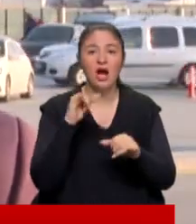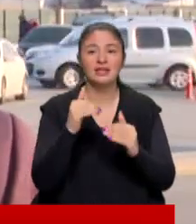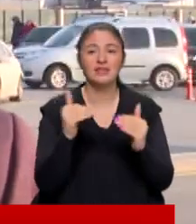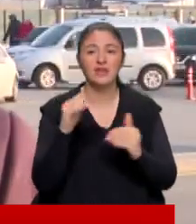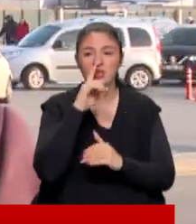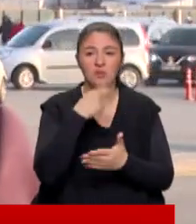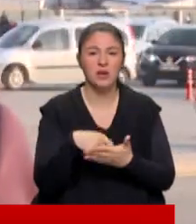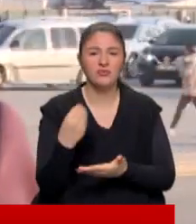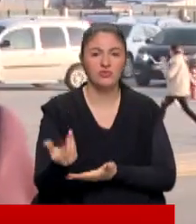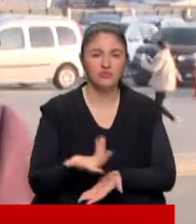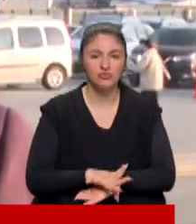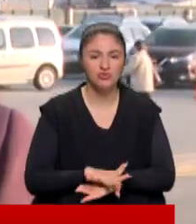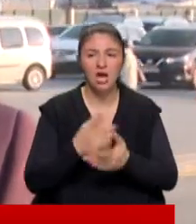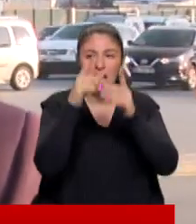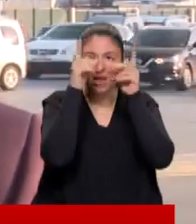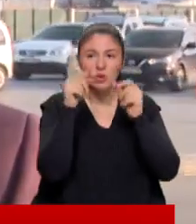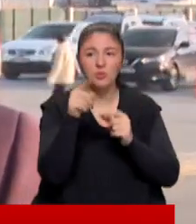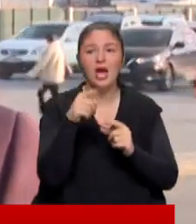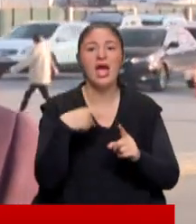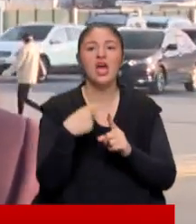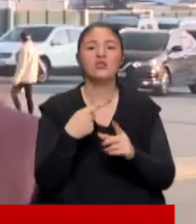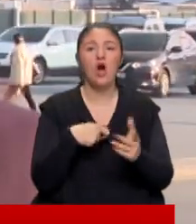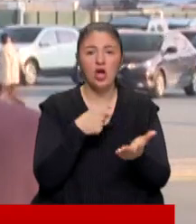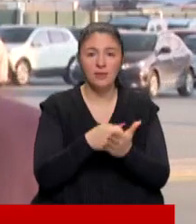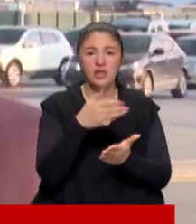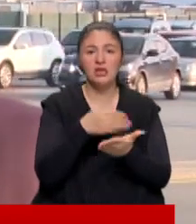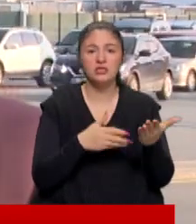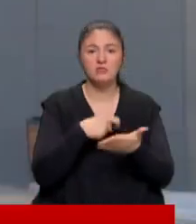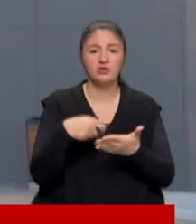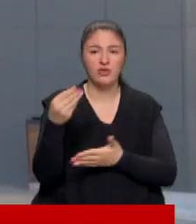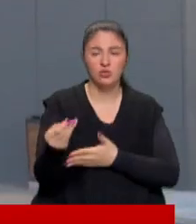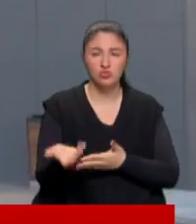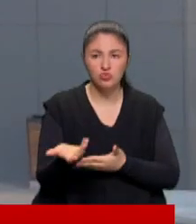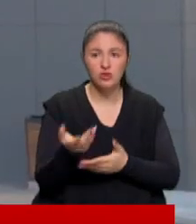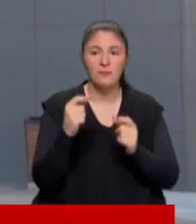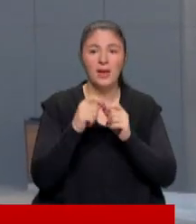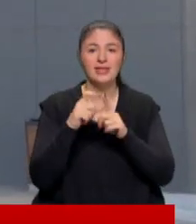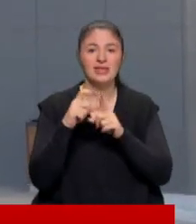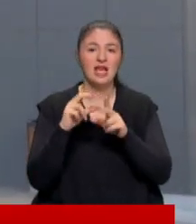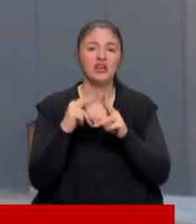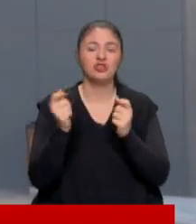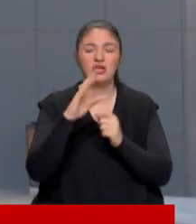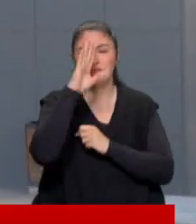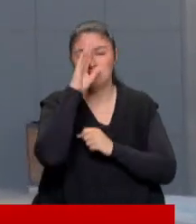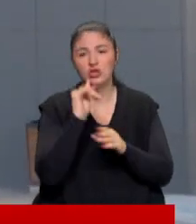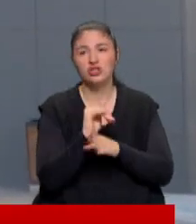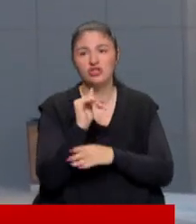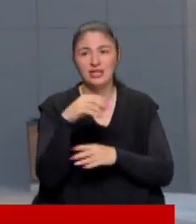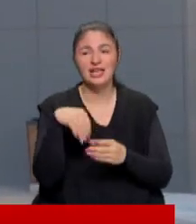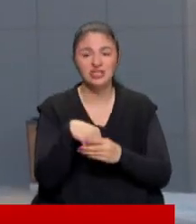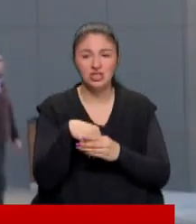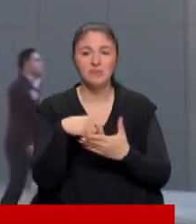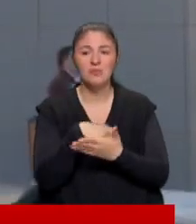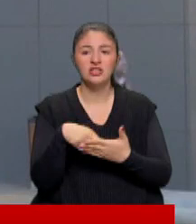düzeyde sadece maaş veriyorsunuz. Hemşireye sadece bu ek ödemenin yarısı kadar bir maaş veriyorsunuz. BDDK çalışanlarına İstanbul'da yaşayacakları